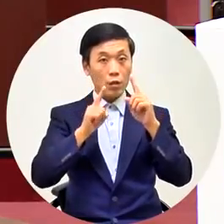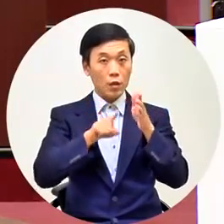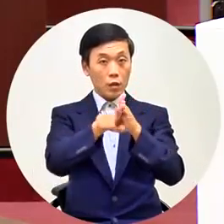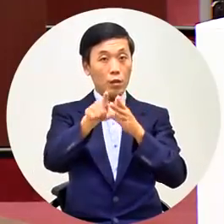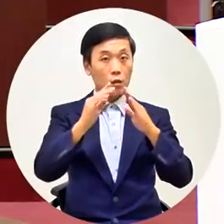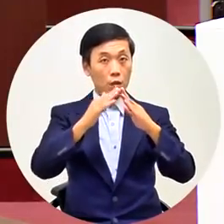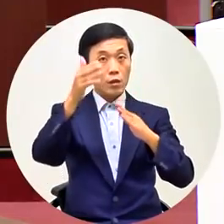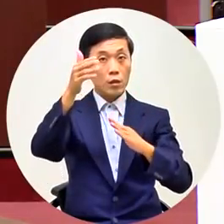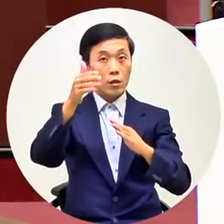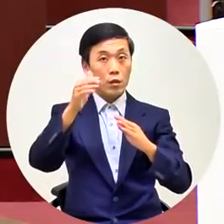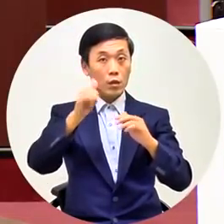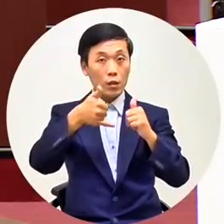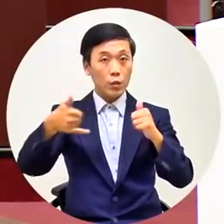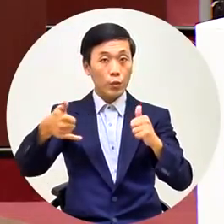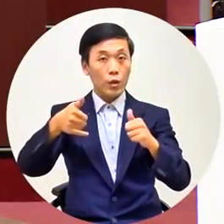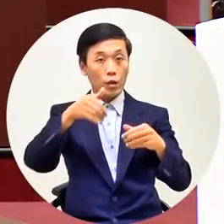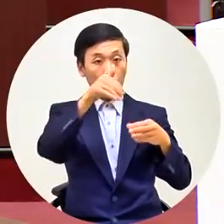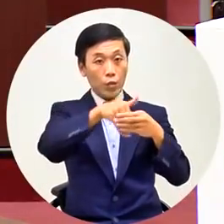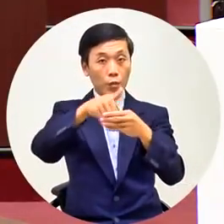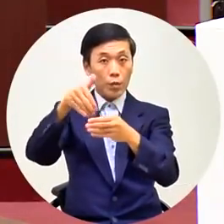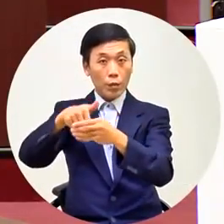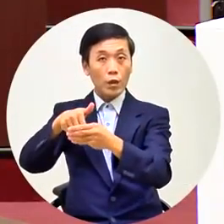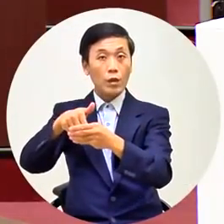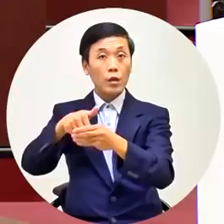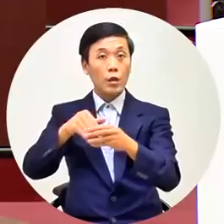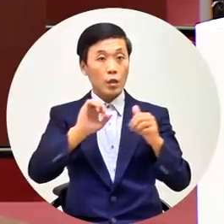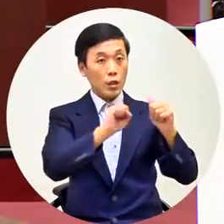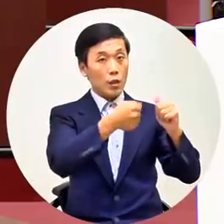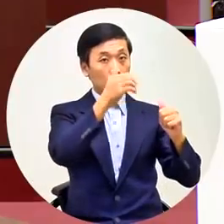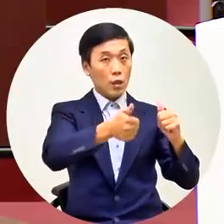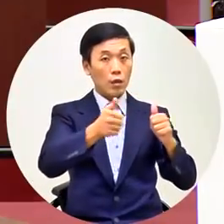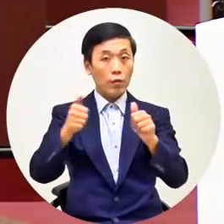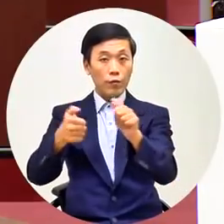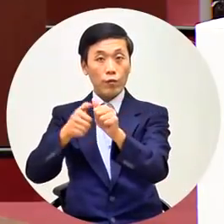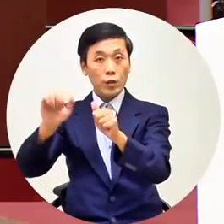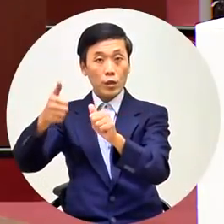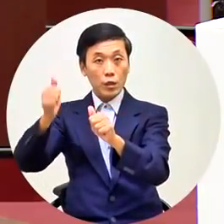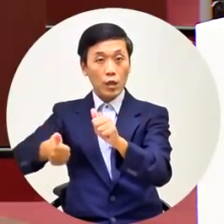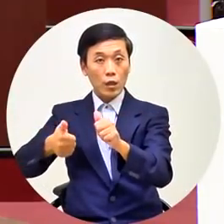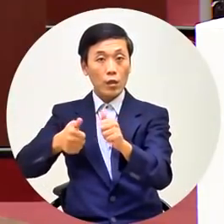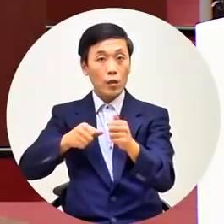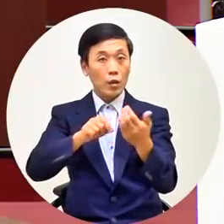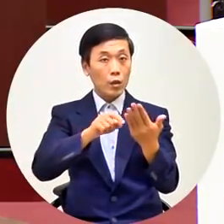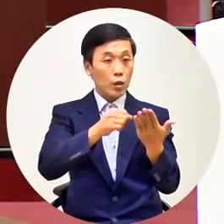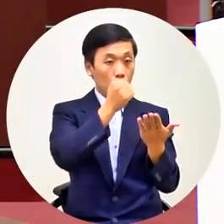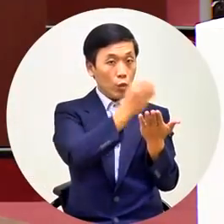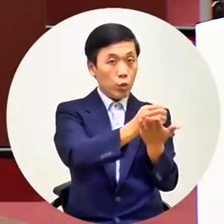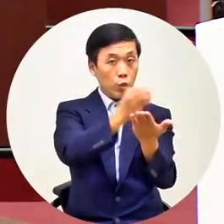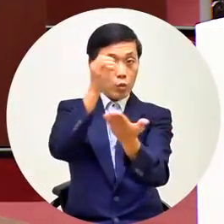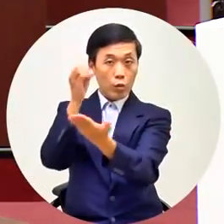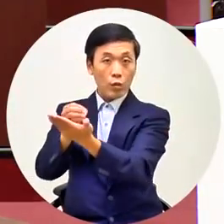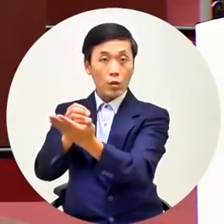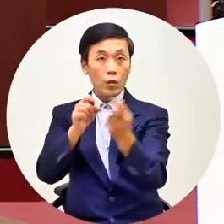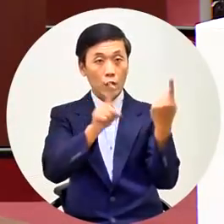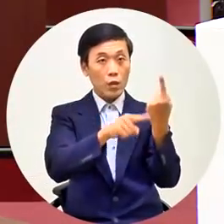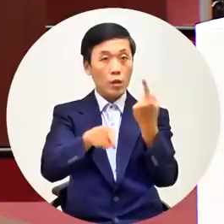位议员在议长或副议长选举票上签选一人为议长或副议长。第45条规定，议